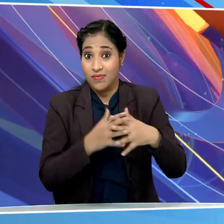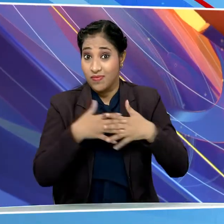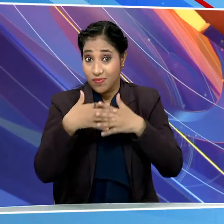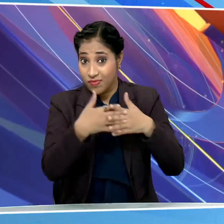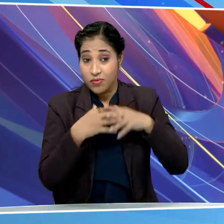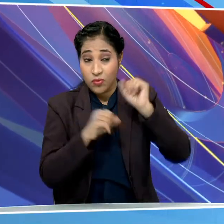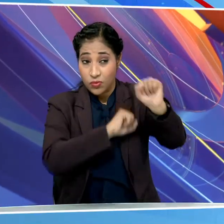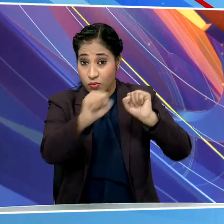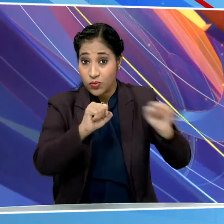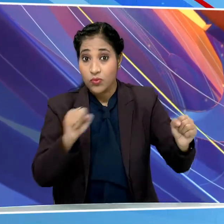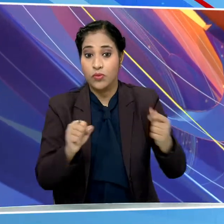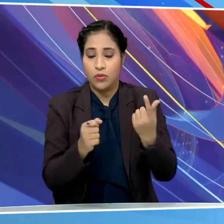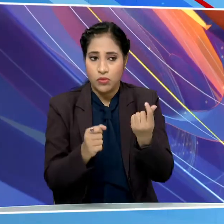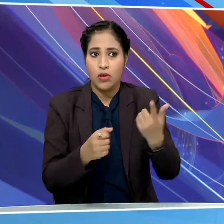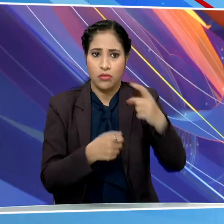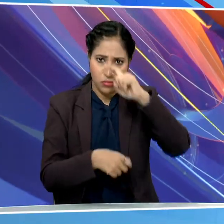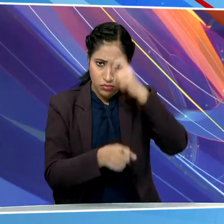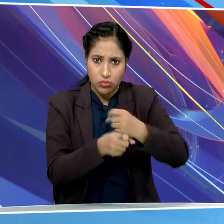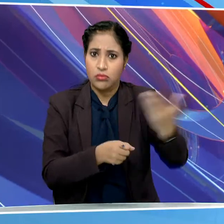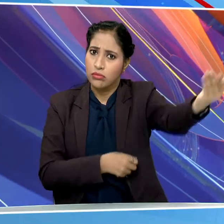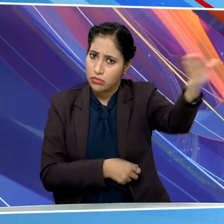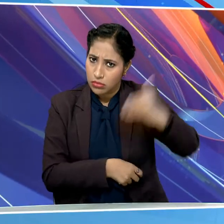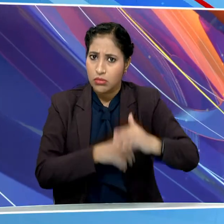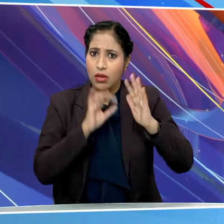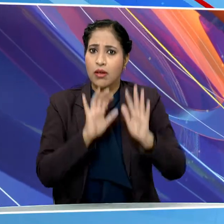विदेशी इन्वेस्टर्स गुजरात आए।